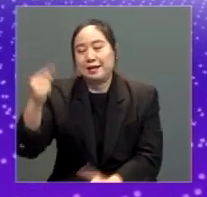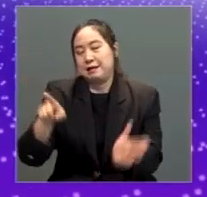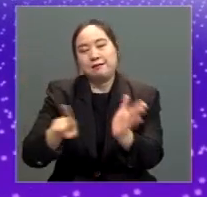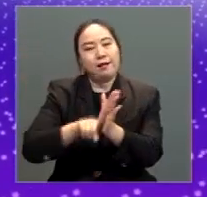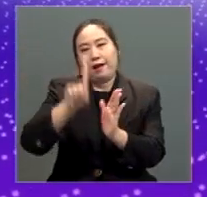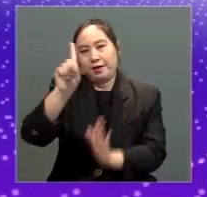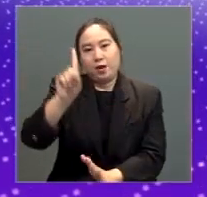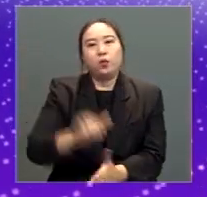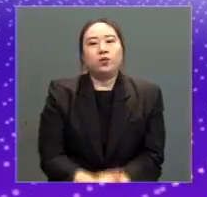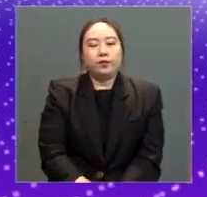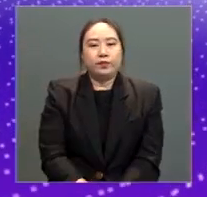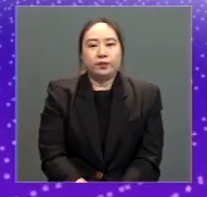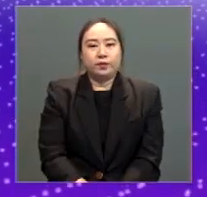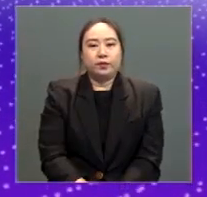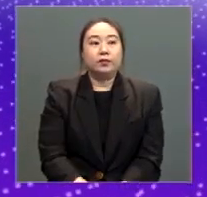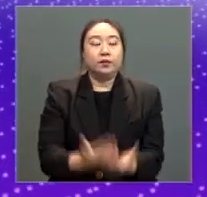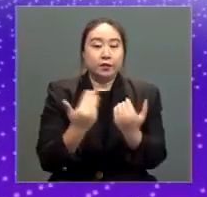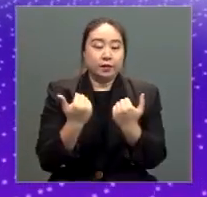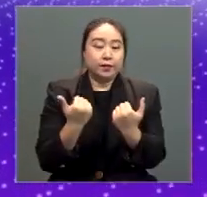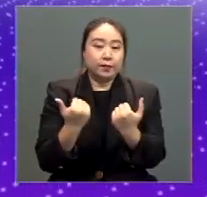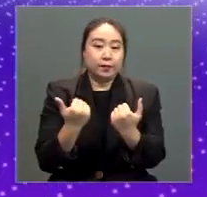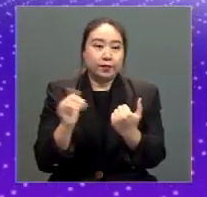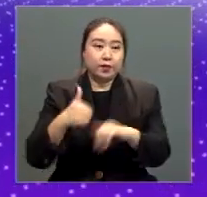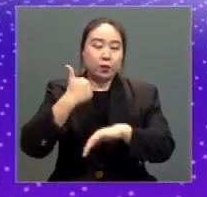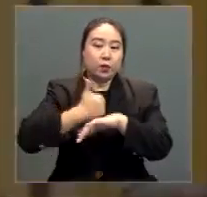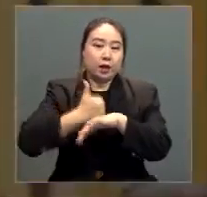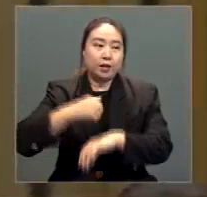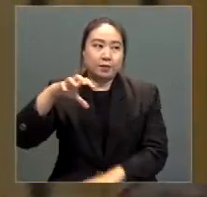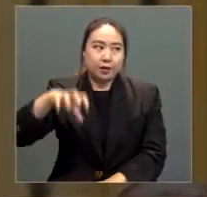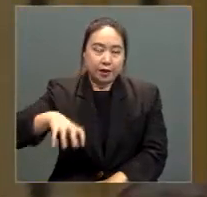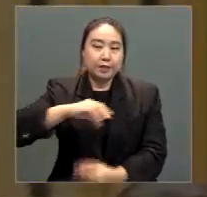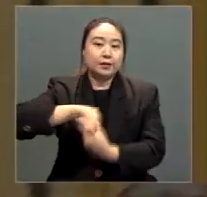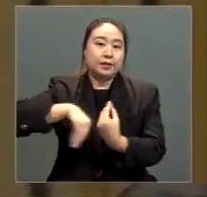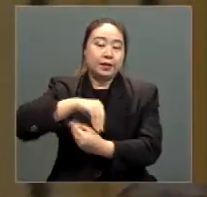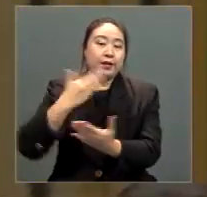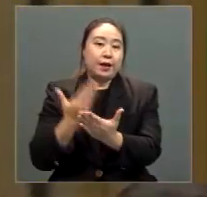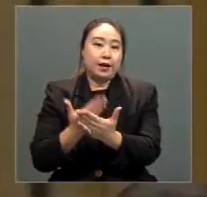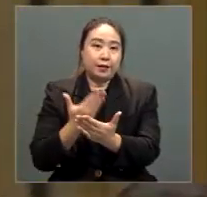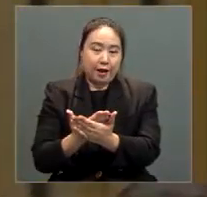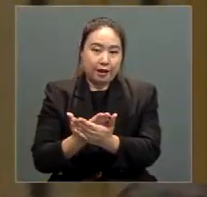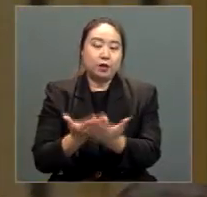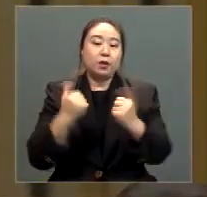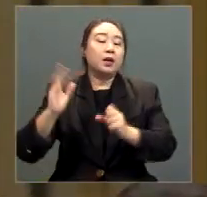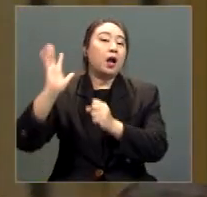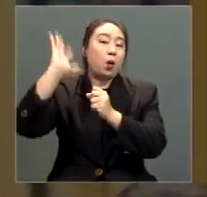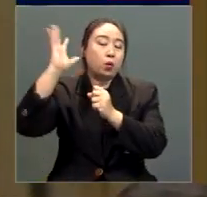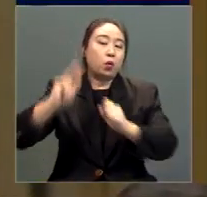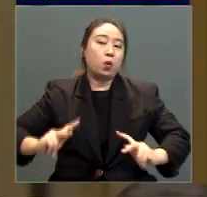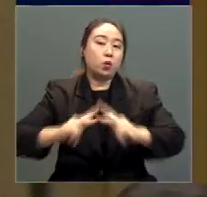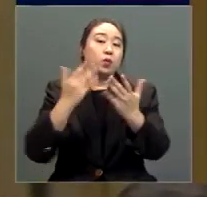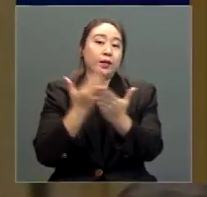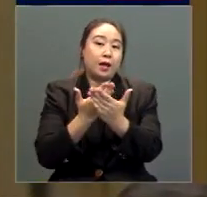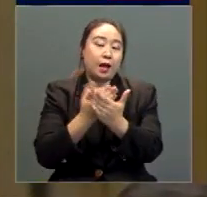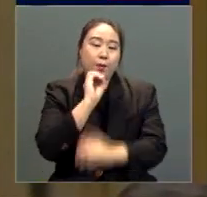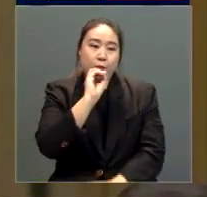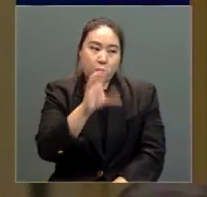ครั้งเดียวเท่านั้นในเรื่องนี้ค่ะคุณลวรนแสงสนิทผู้อำนวยการสำนักงานเศรษฐกิจการคลังในฐานะโฆษกกระทรวงการคลังท่านก็บอกนะคะ